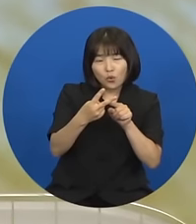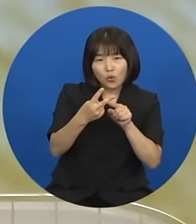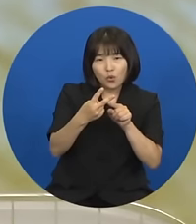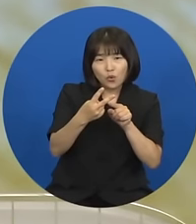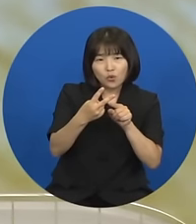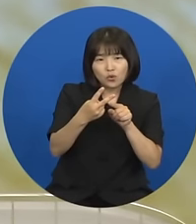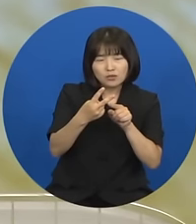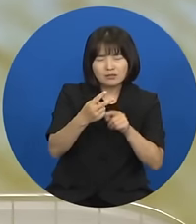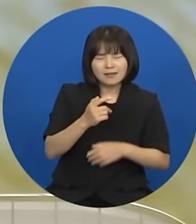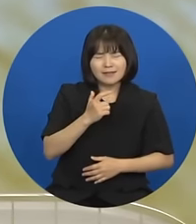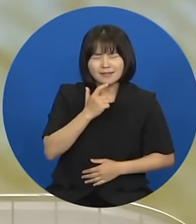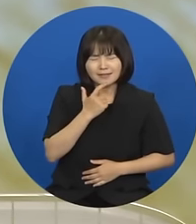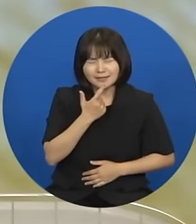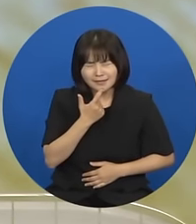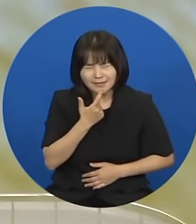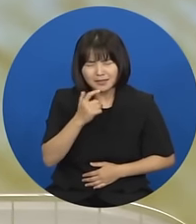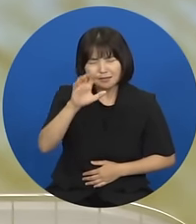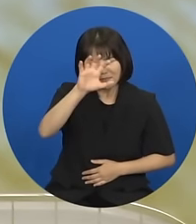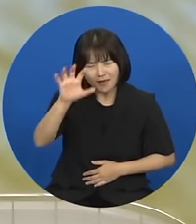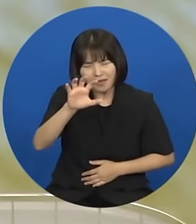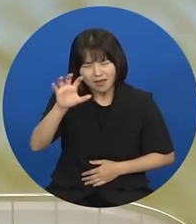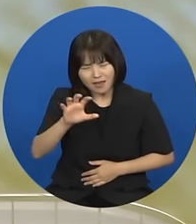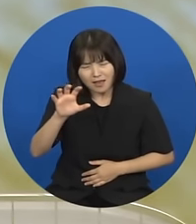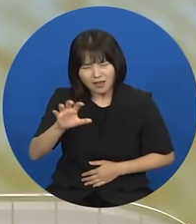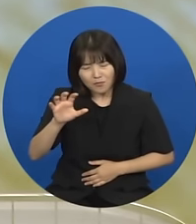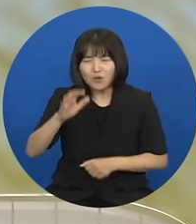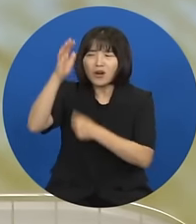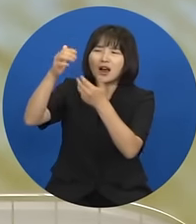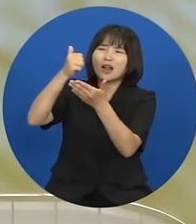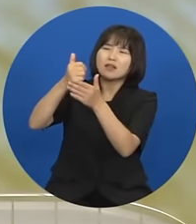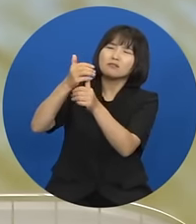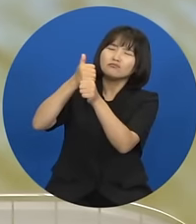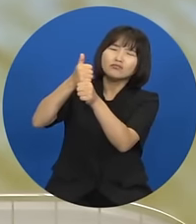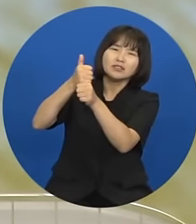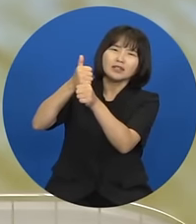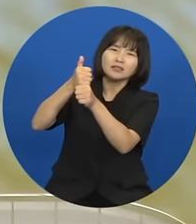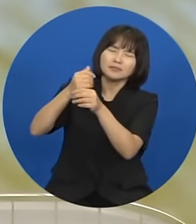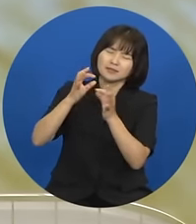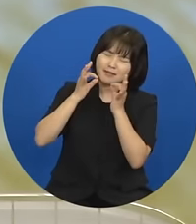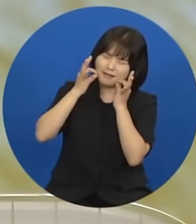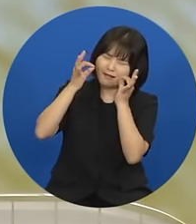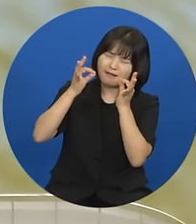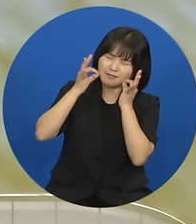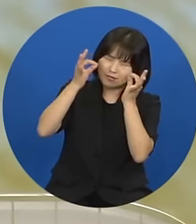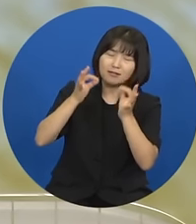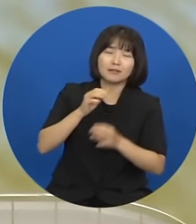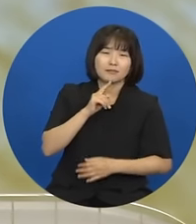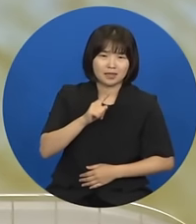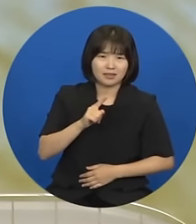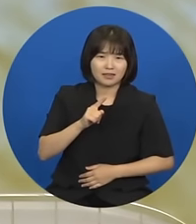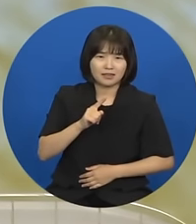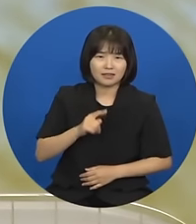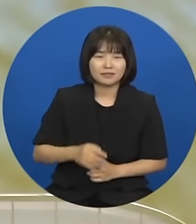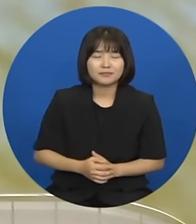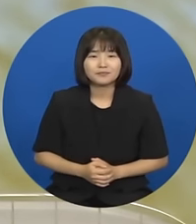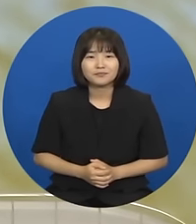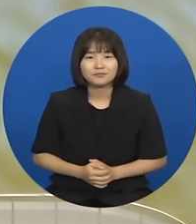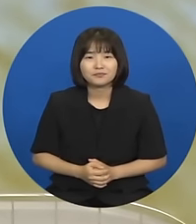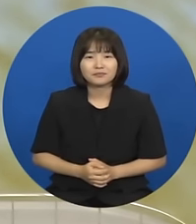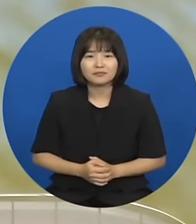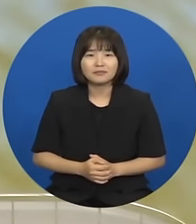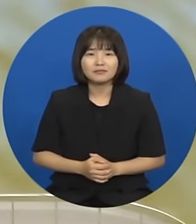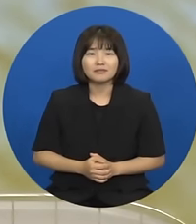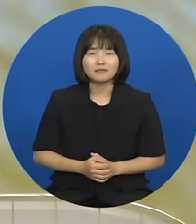아주 끈질기게 반복하여 하나님을 붙잡는 그 간절함을 표현합니다. 아마 이분도